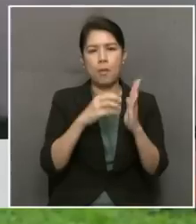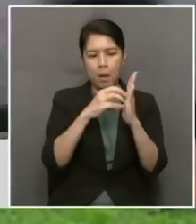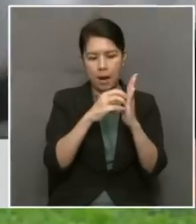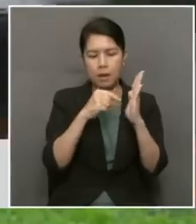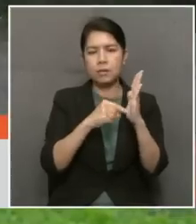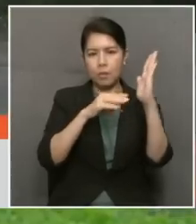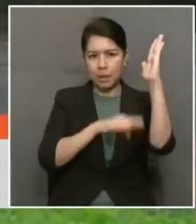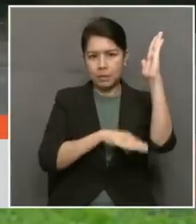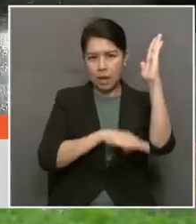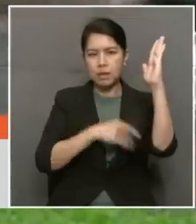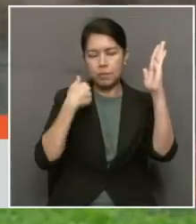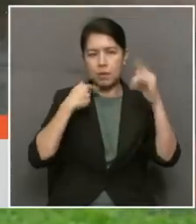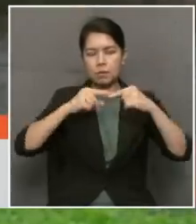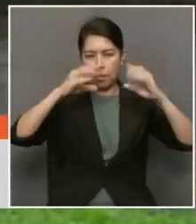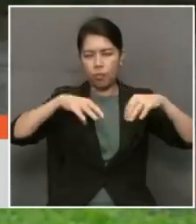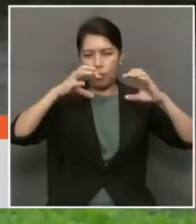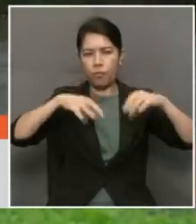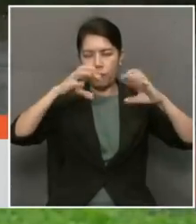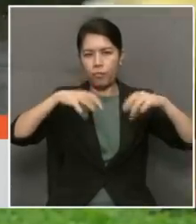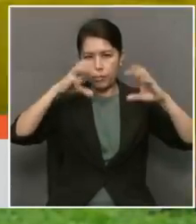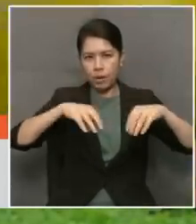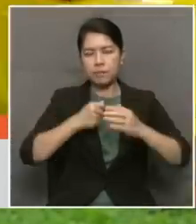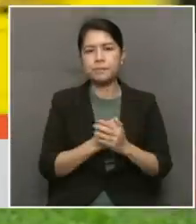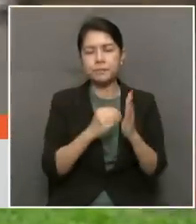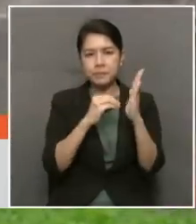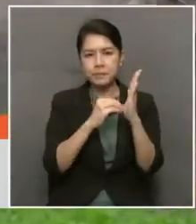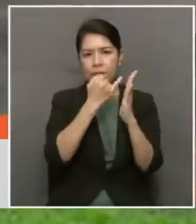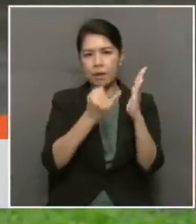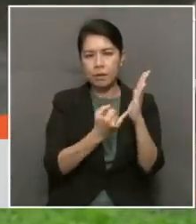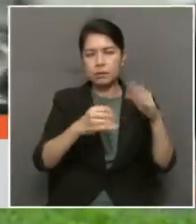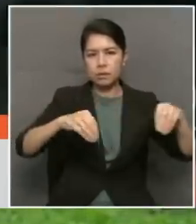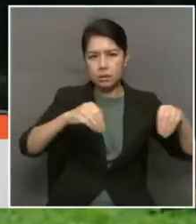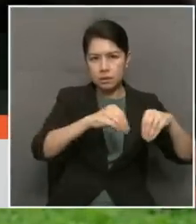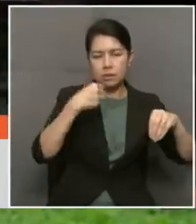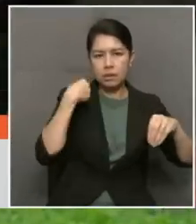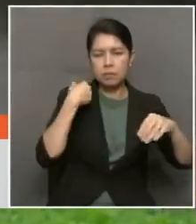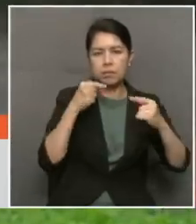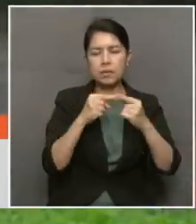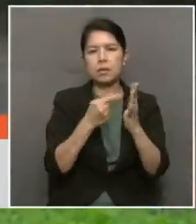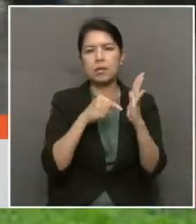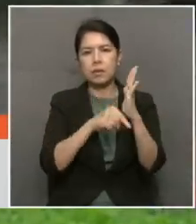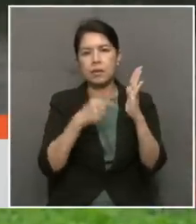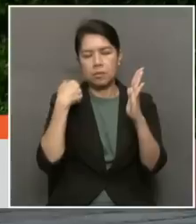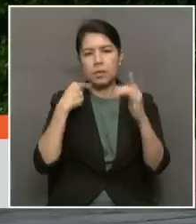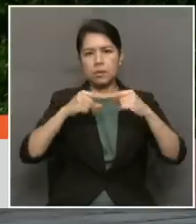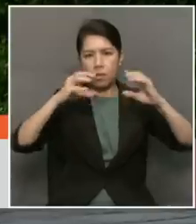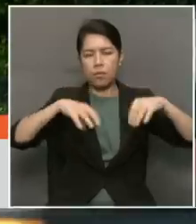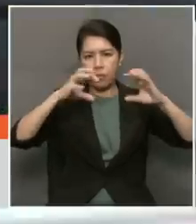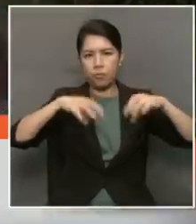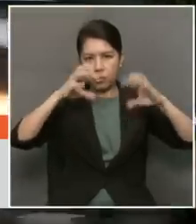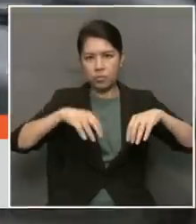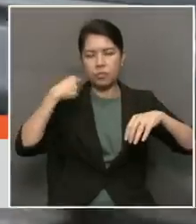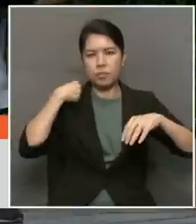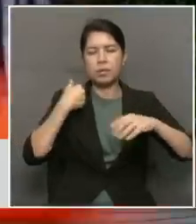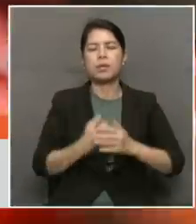ภาคใต้จะมีฝนตกหนักบางแห่งครับกรุงเทพมหานครและปริมณฑลและภาคตะวันออกจะมีฝนตกหนักมาก